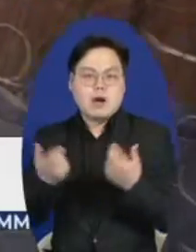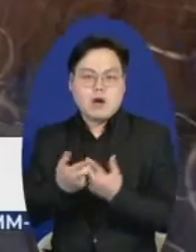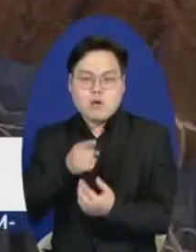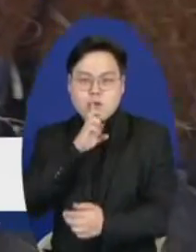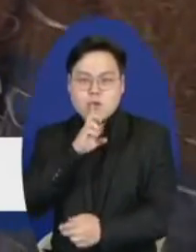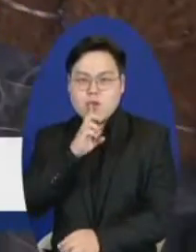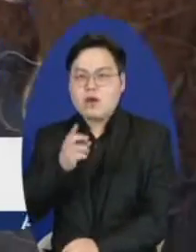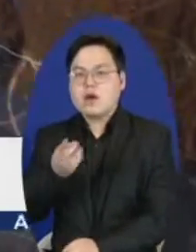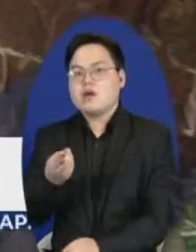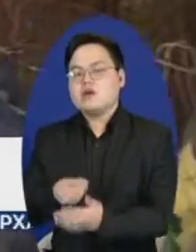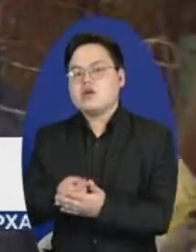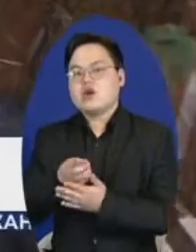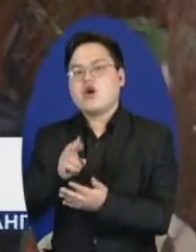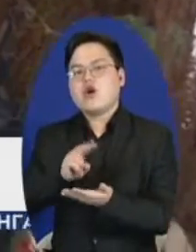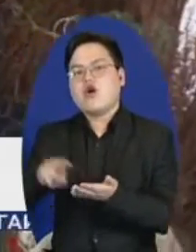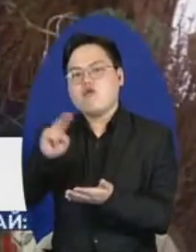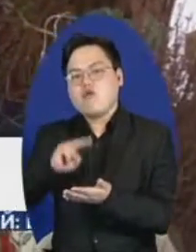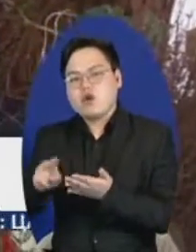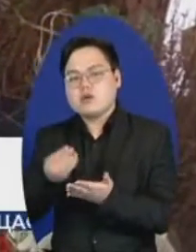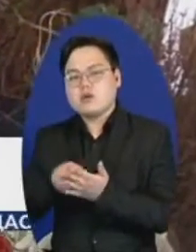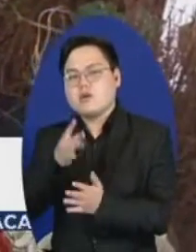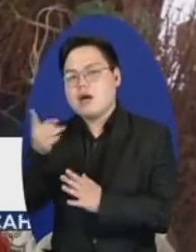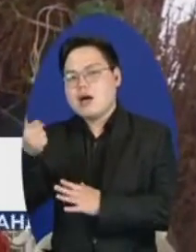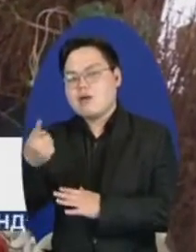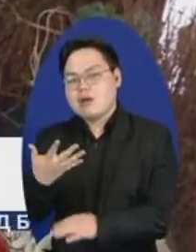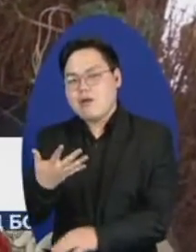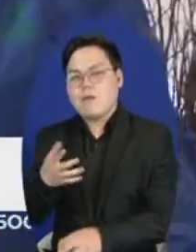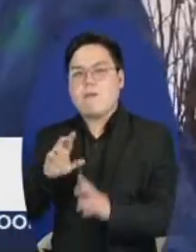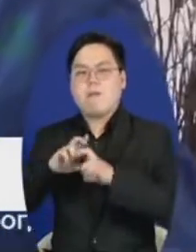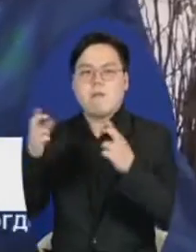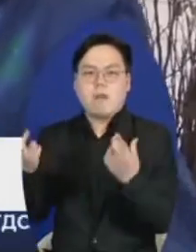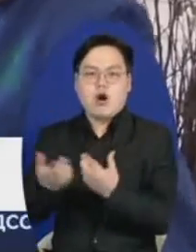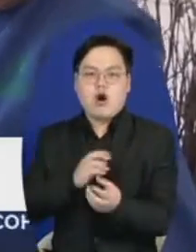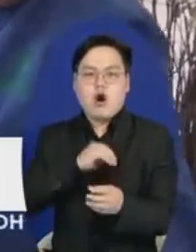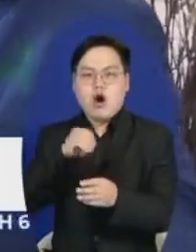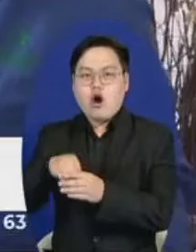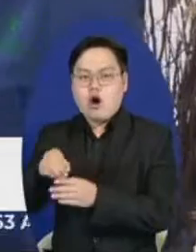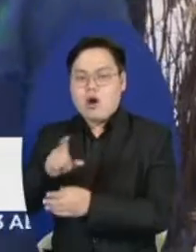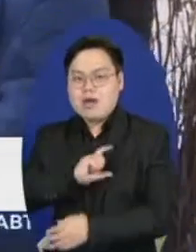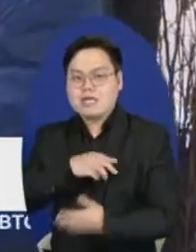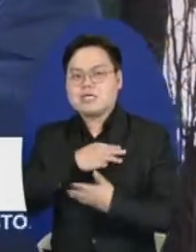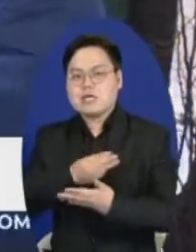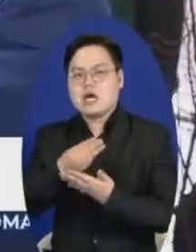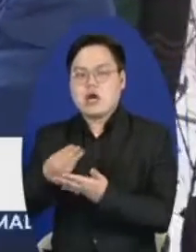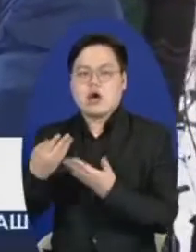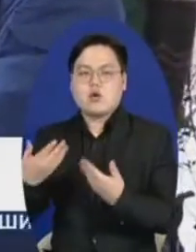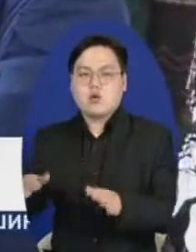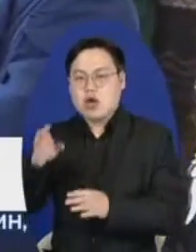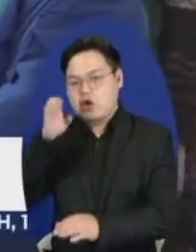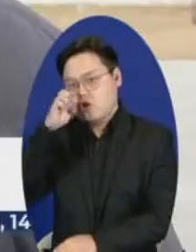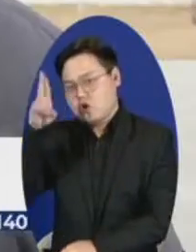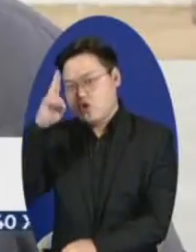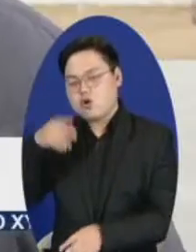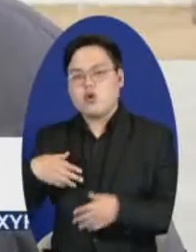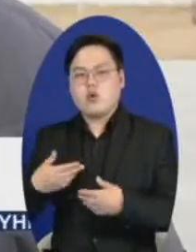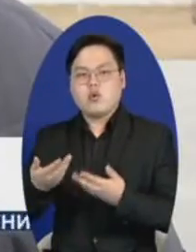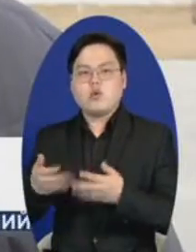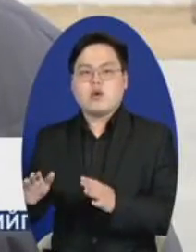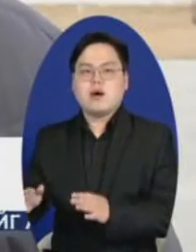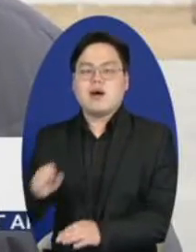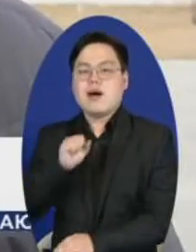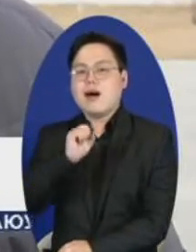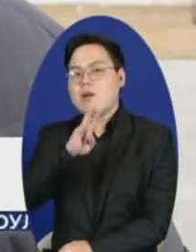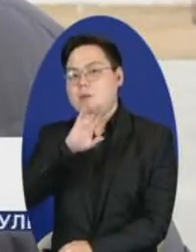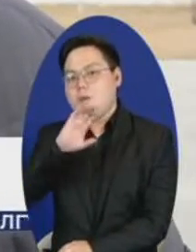хурал, биологийн олон янз байдлын тухай конвенцийн талуудын 15-р баг хуралд оролцох эрхээр шагналсыг ерөнхийлөгч гардуулан өглөө. Аж